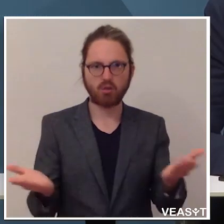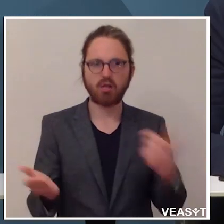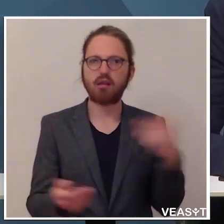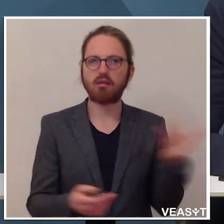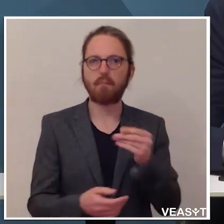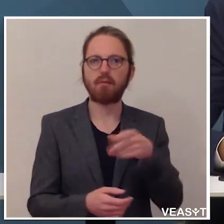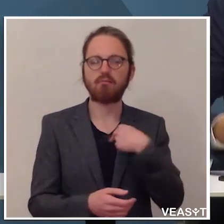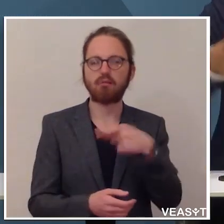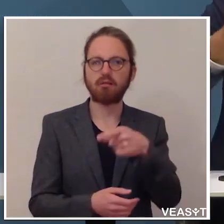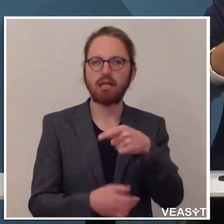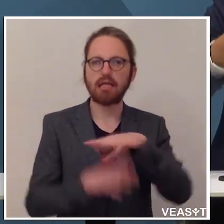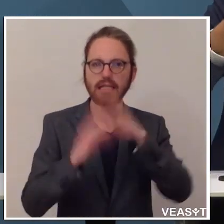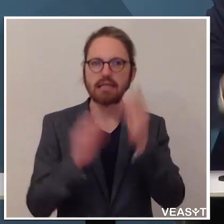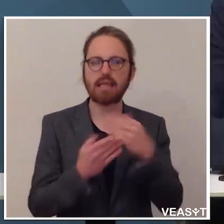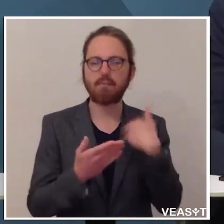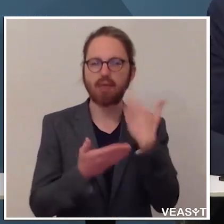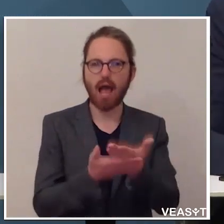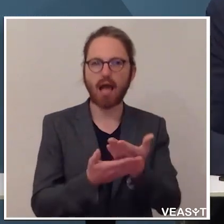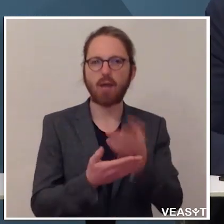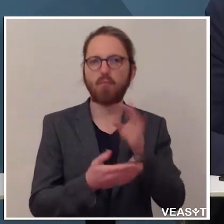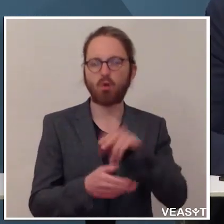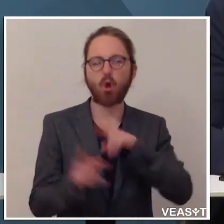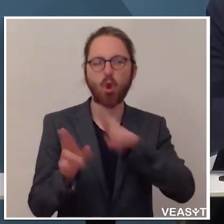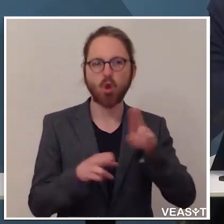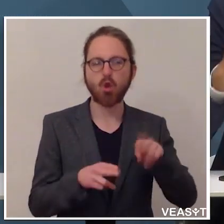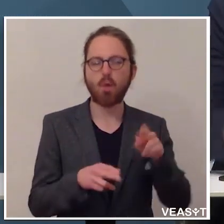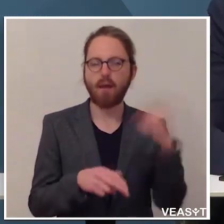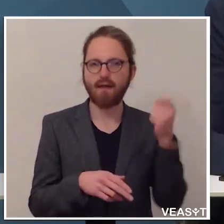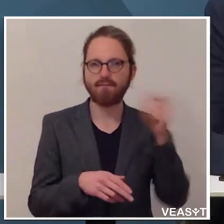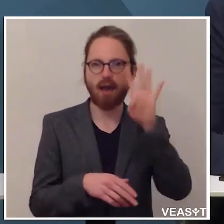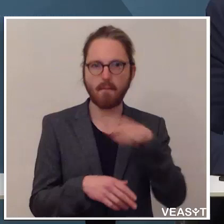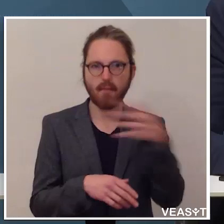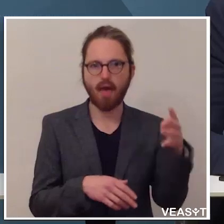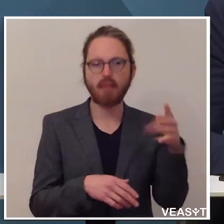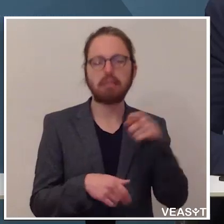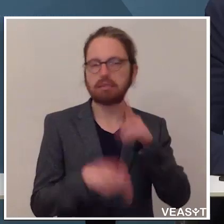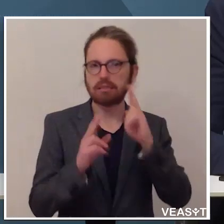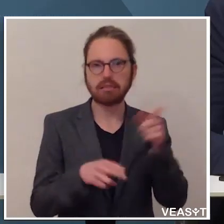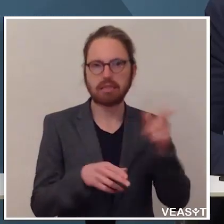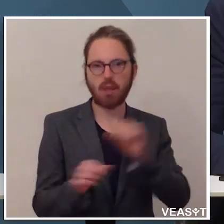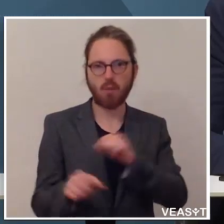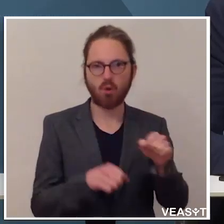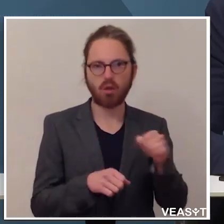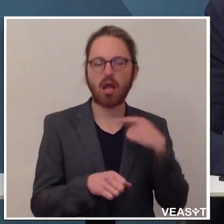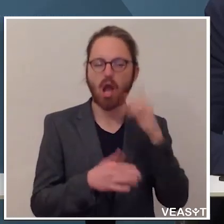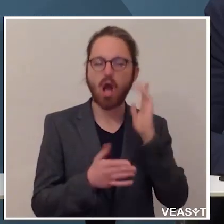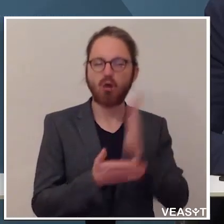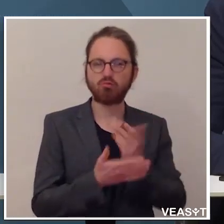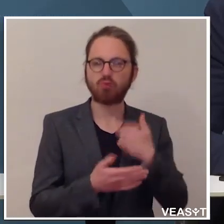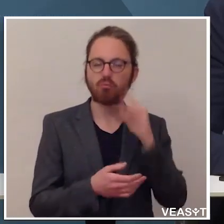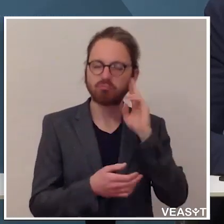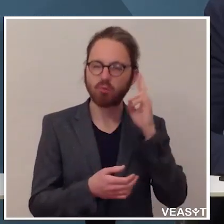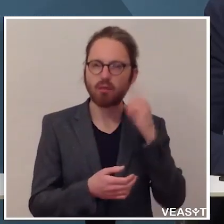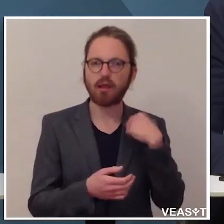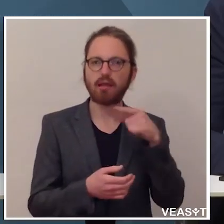bereitstellen. Wie gesagt, wir fahren das Gesamtangebot wieder auf den normalen Fahrplan. Das heißt, da wird es sicherlich möglich sein. Wir haben